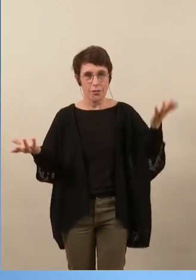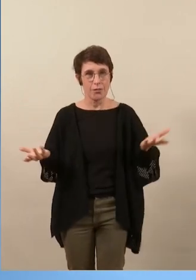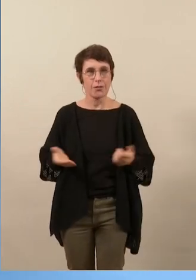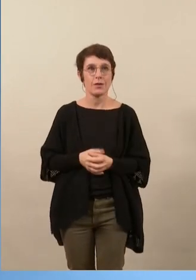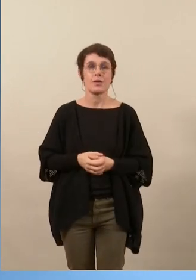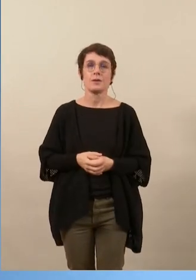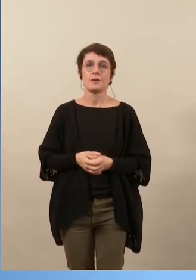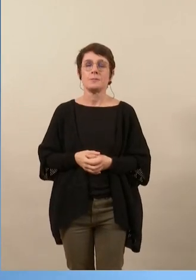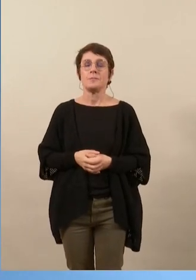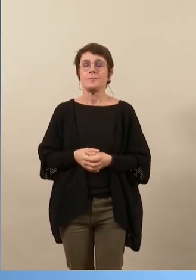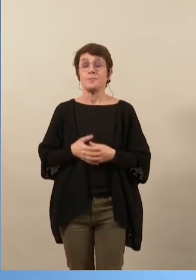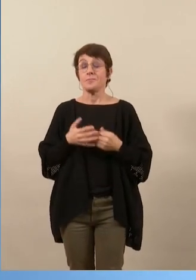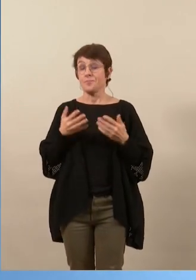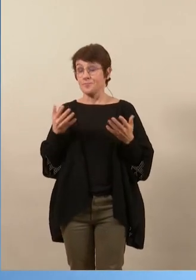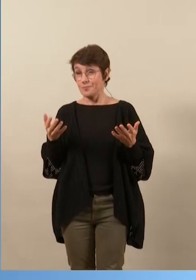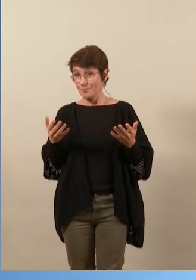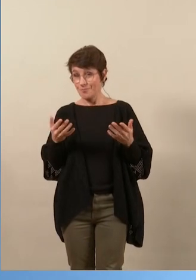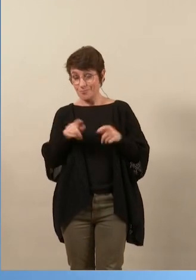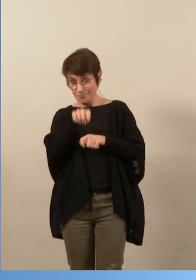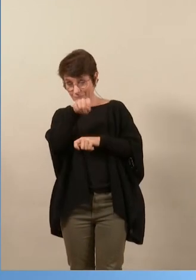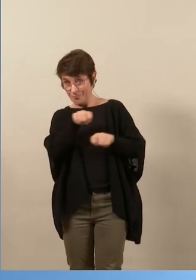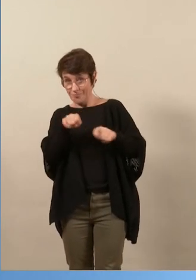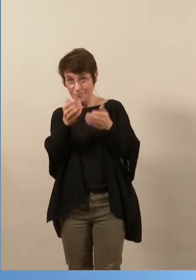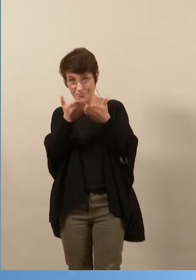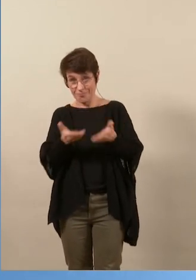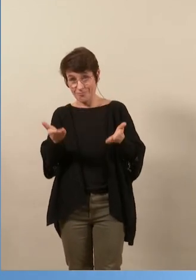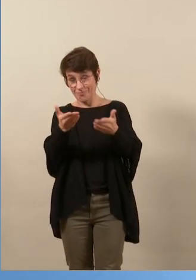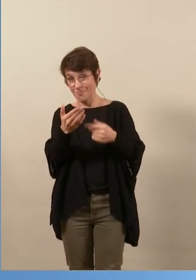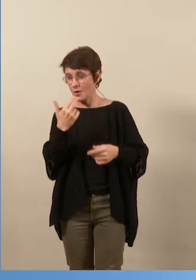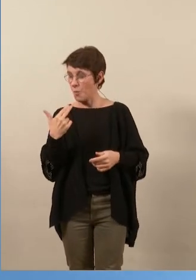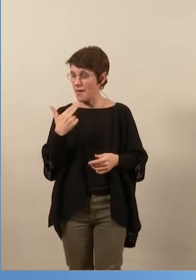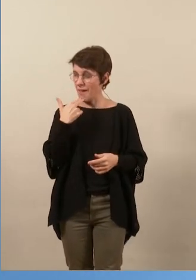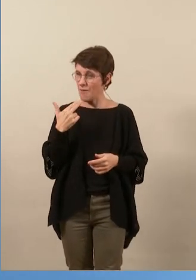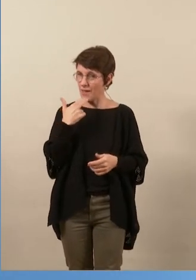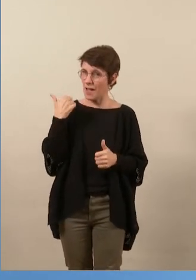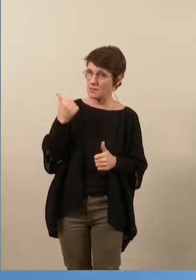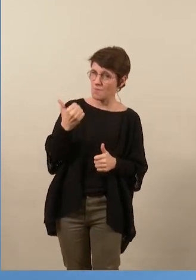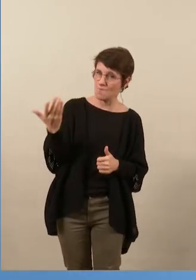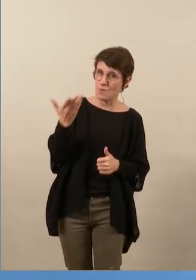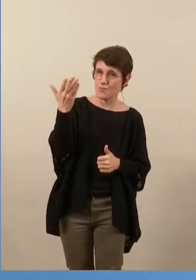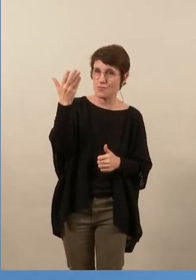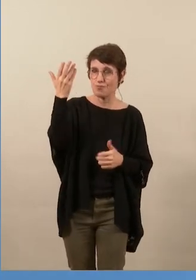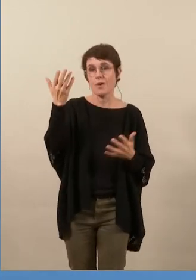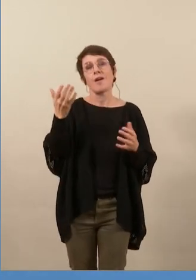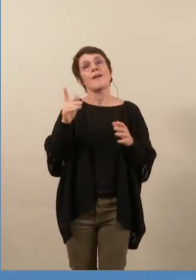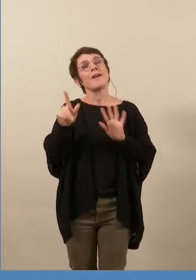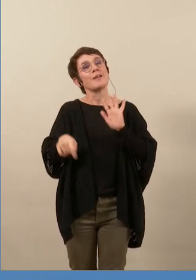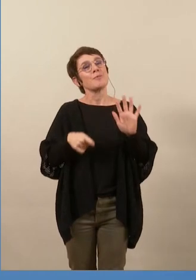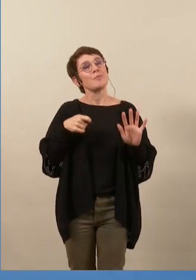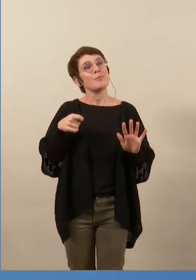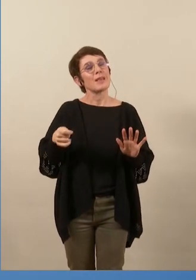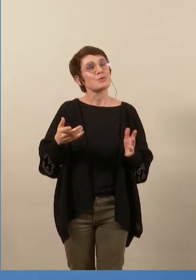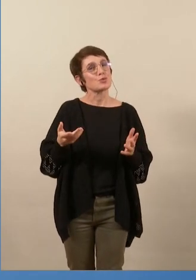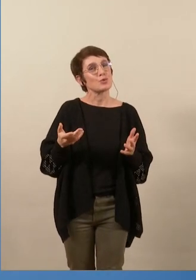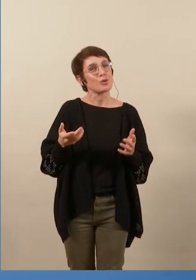on mesure tout le temps cette redoutable efficacité qui comme je le rappelais en début d'intervention justifie évidemment vos